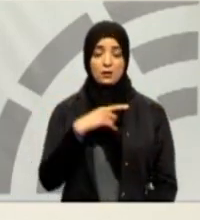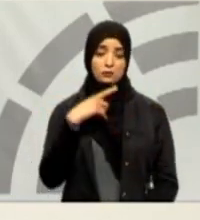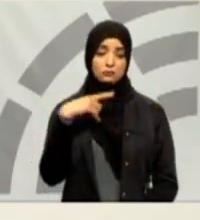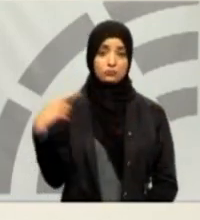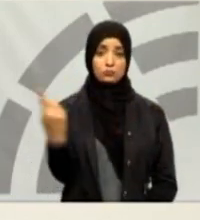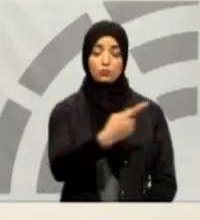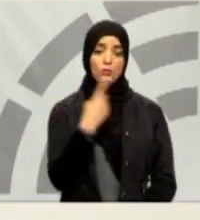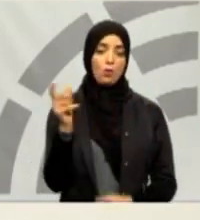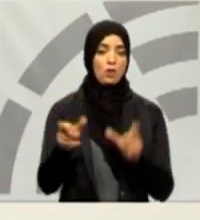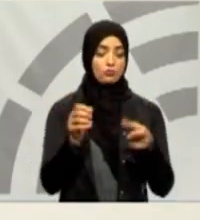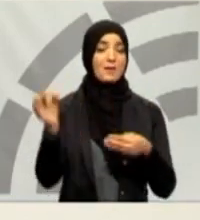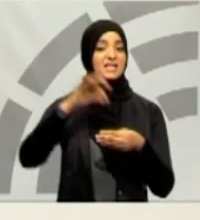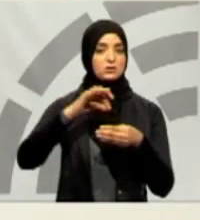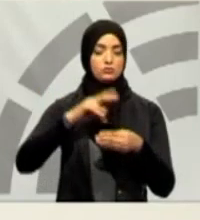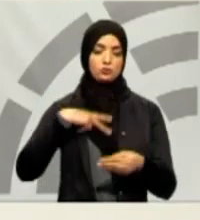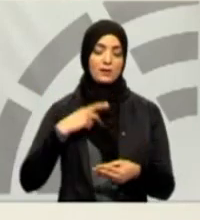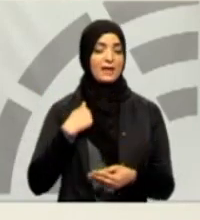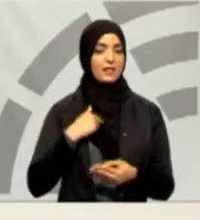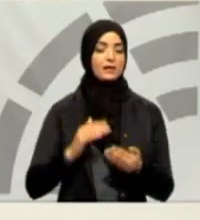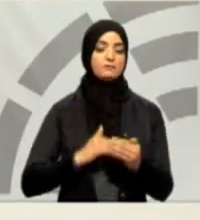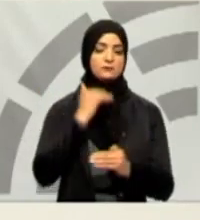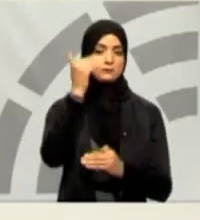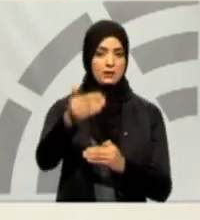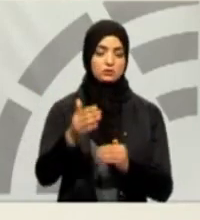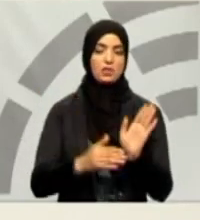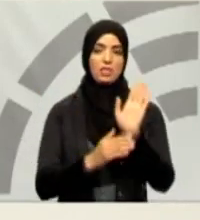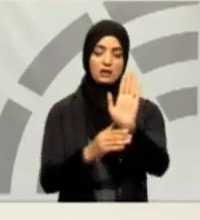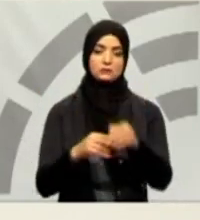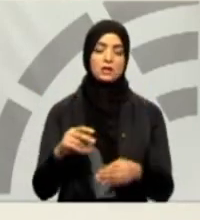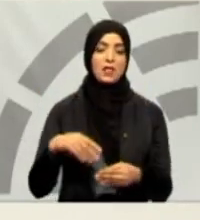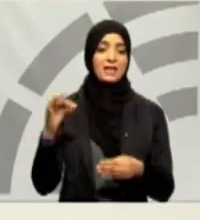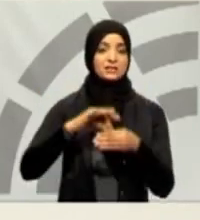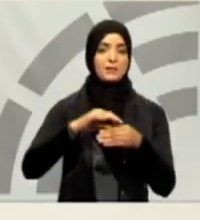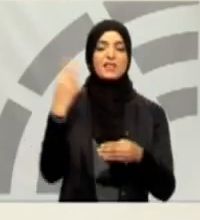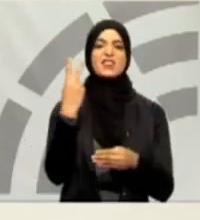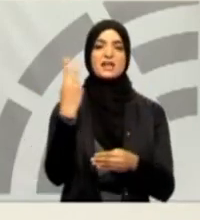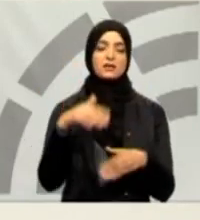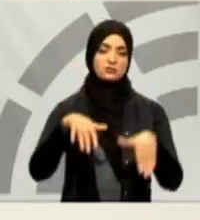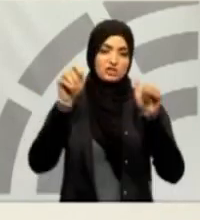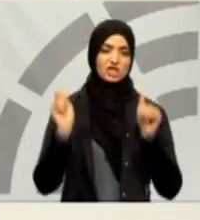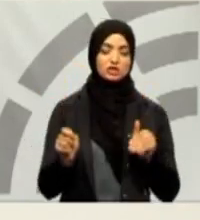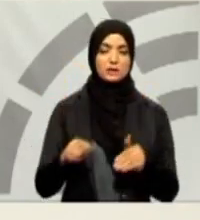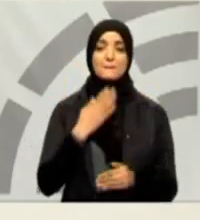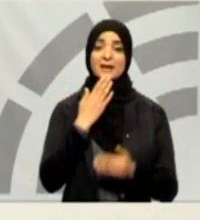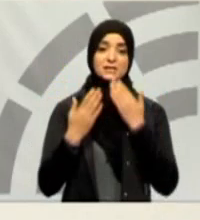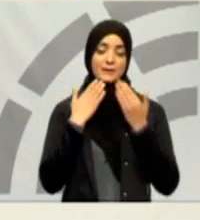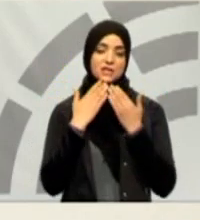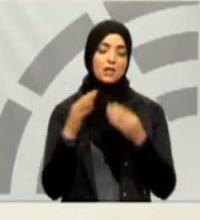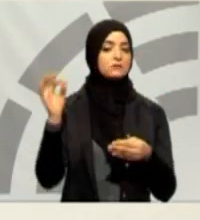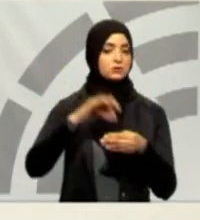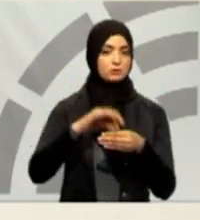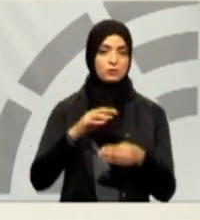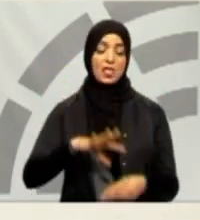اصواتكم ترشحت الى الدور الثاني من الانتخابات التشريعيه شكرا على ثقتكم التي اعتز بها والتي